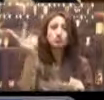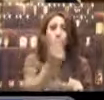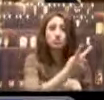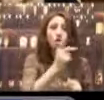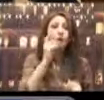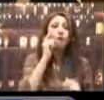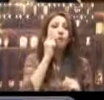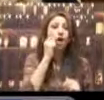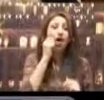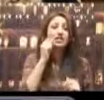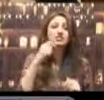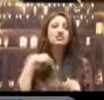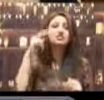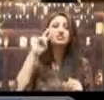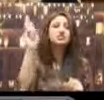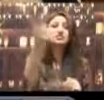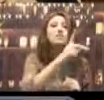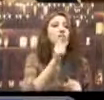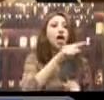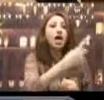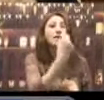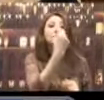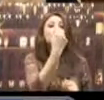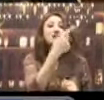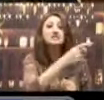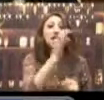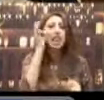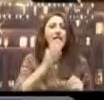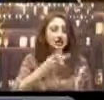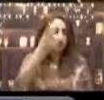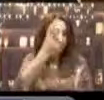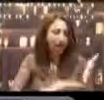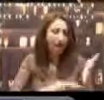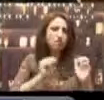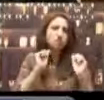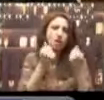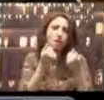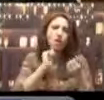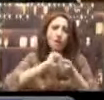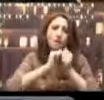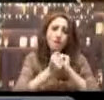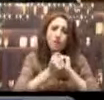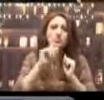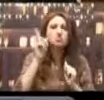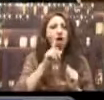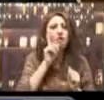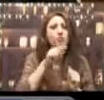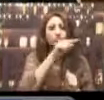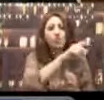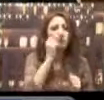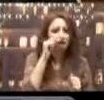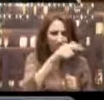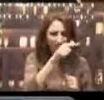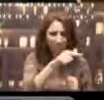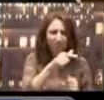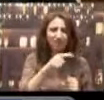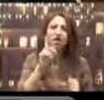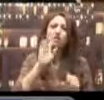يوسف شريف بقى بيشترط في افلامه او اعماله ان هو ما يكونش في هذه الاعمال اي